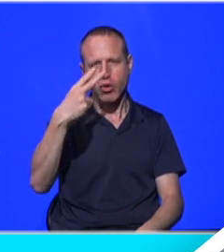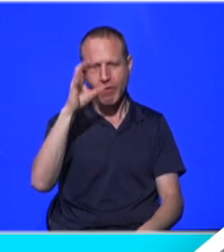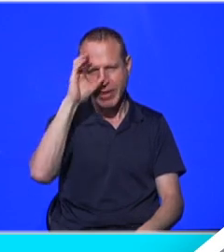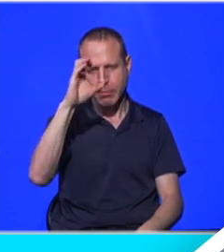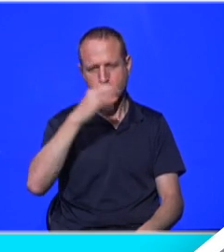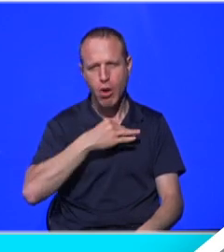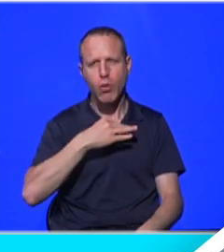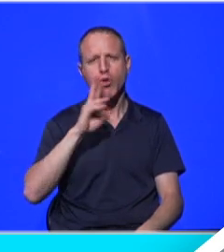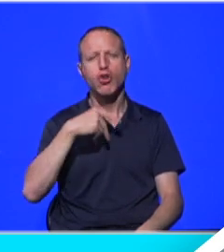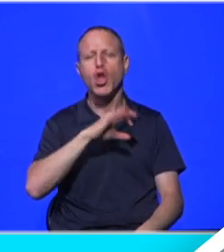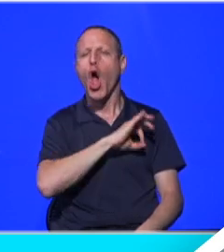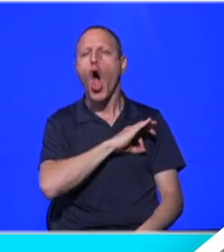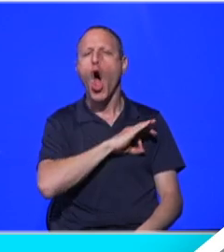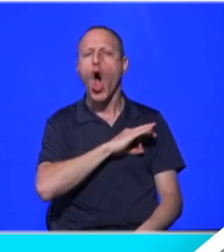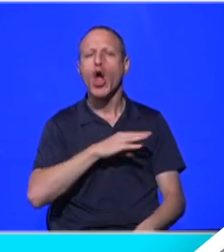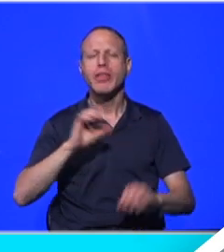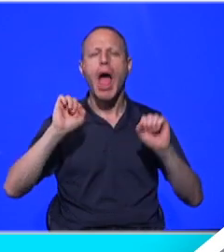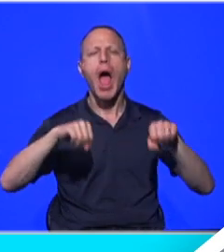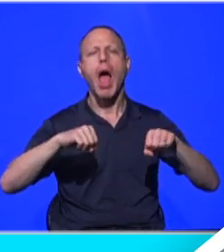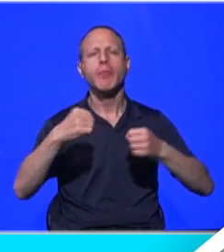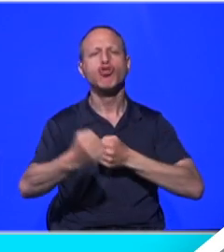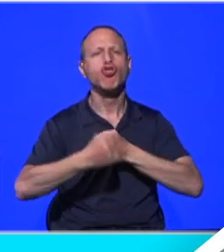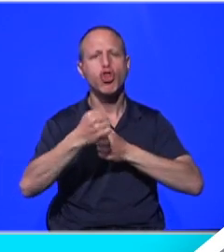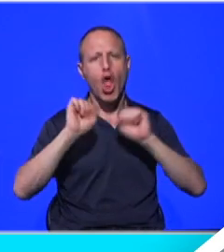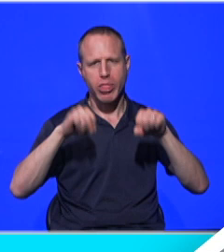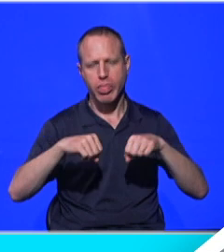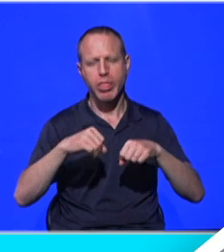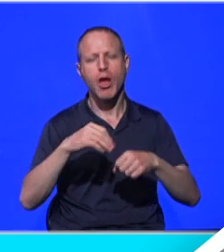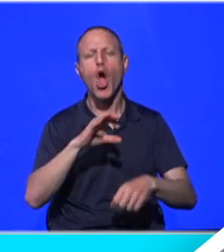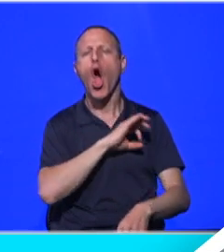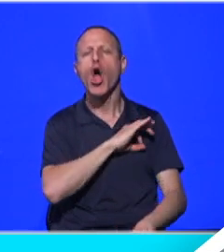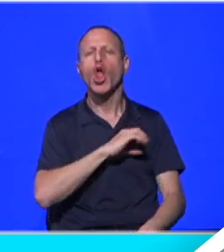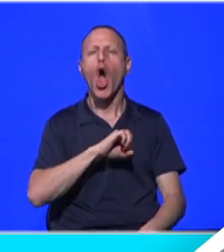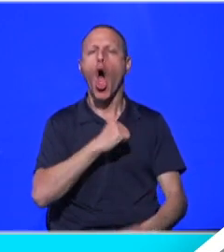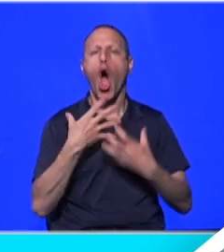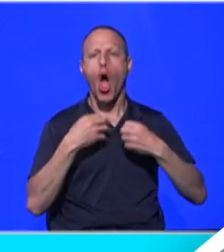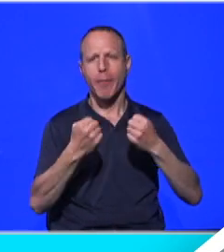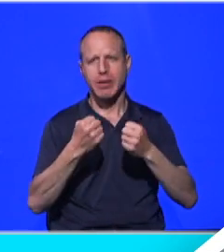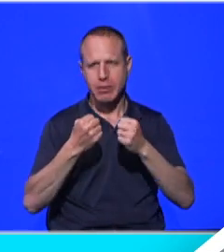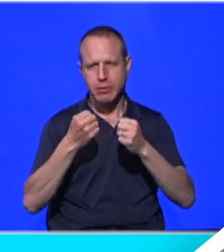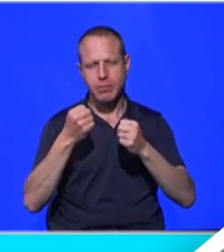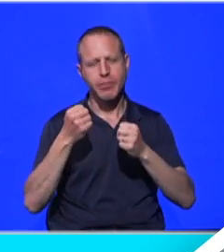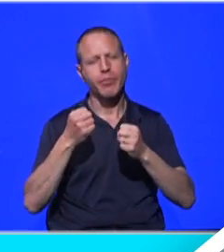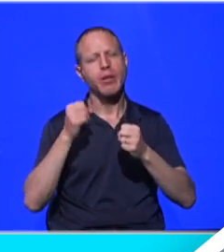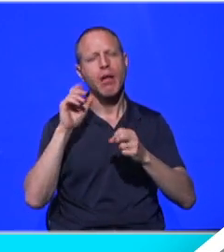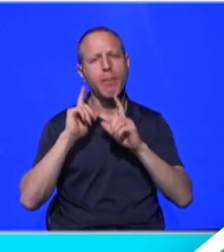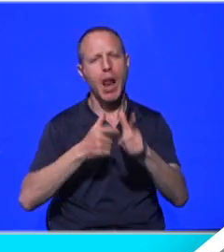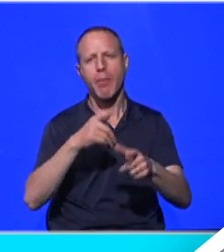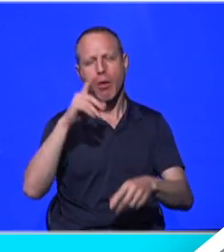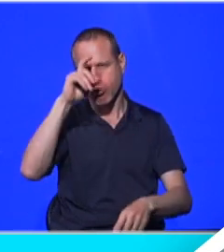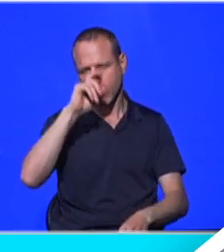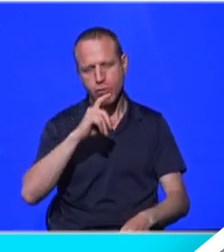אות המופת של תנועת אומץ למלחמה בשחיתות, ואני תרמתי לא מעט מכספי,